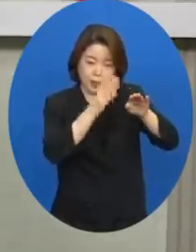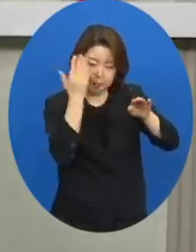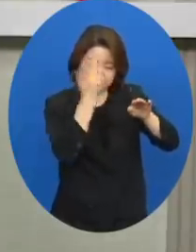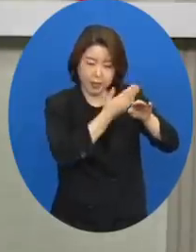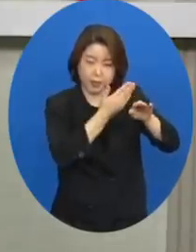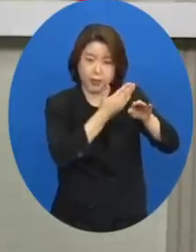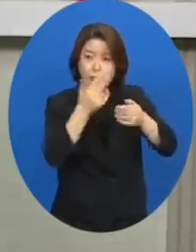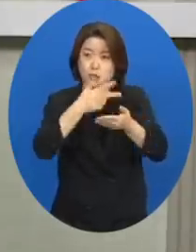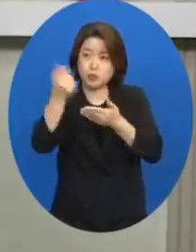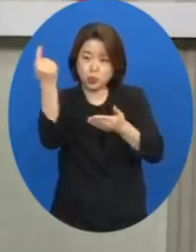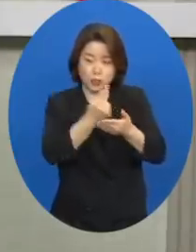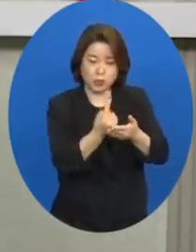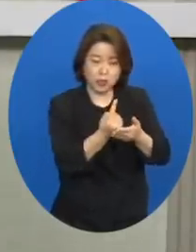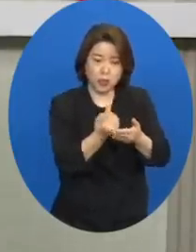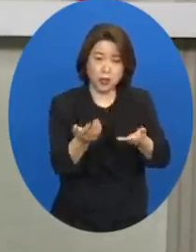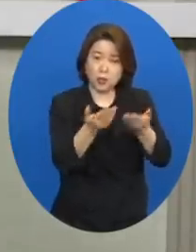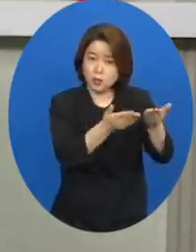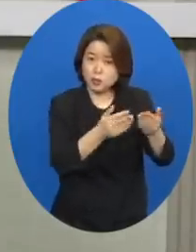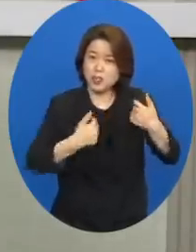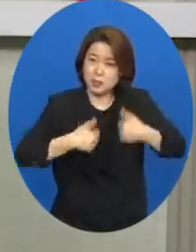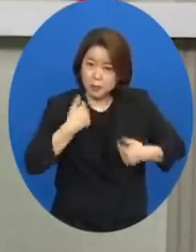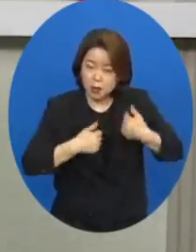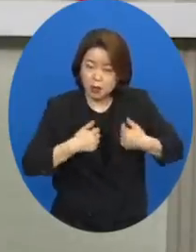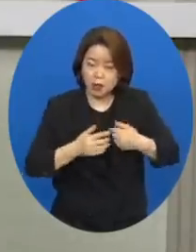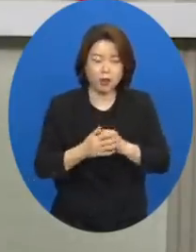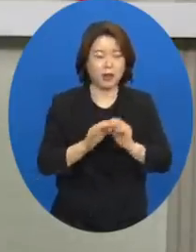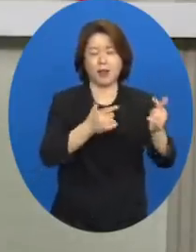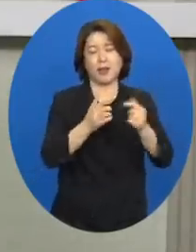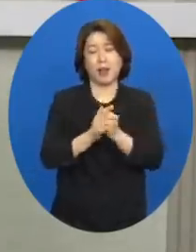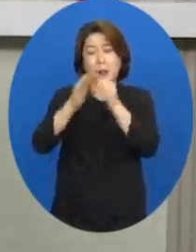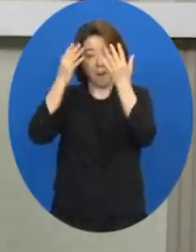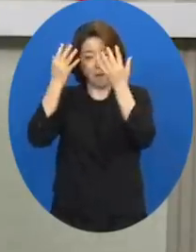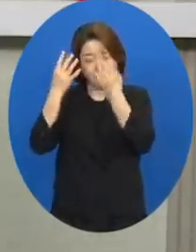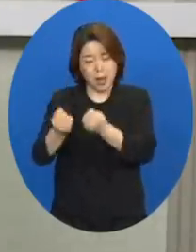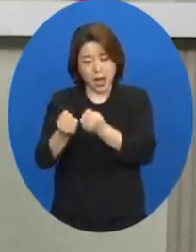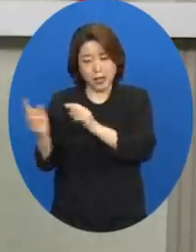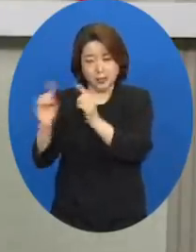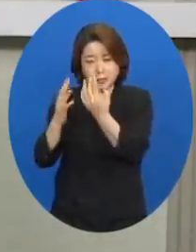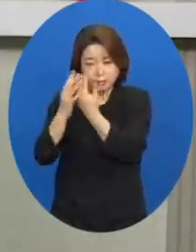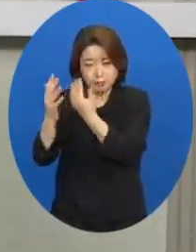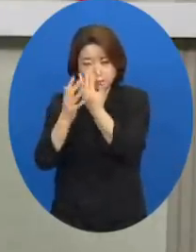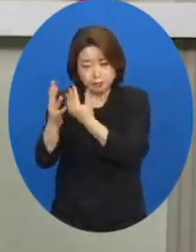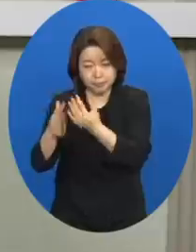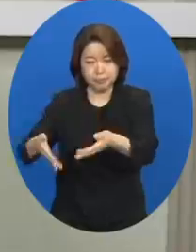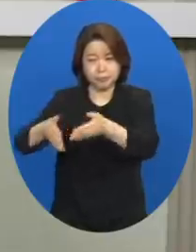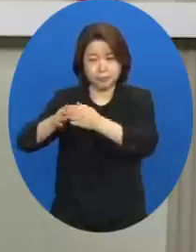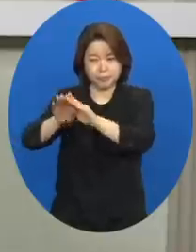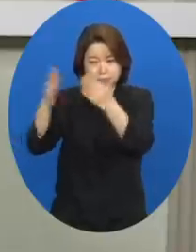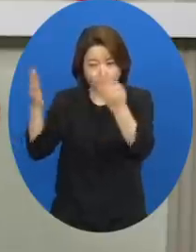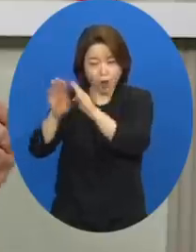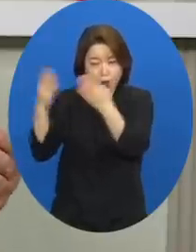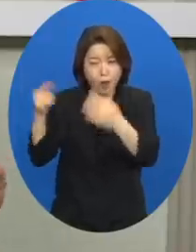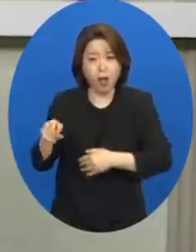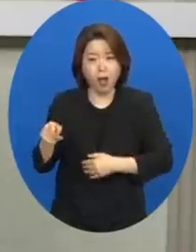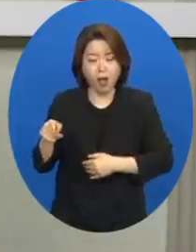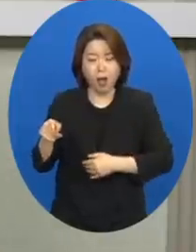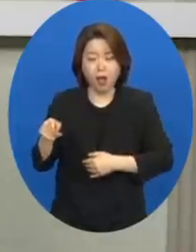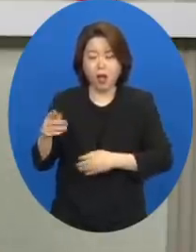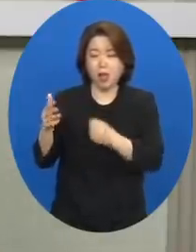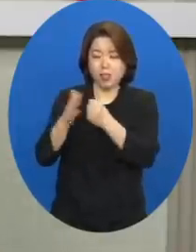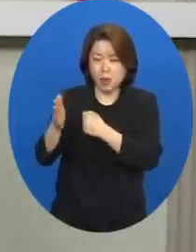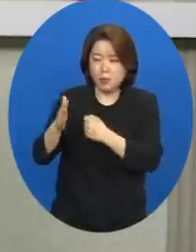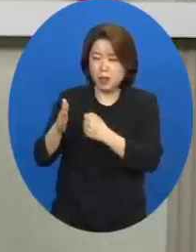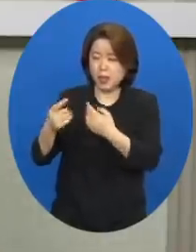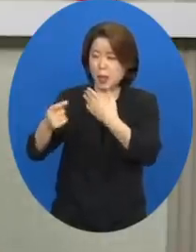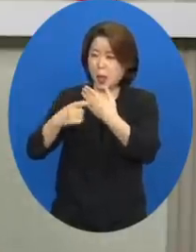기뻐하시고 있는가 라는 집회가 이곳에서 열려서 정만 날 가진 상태의